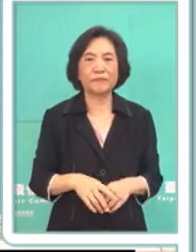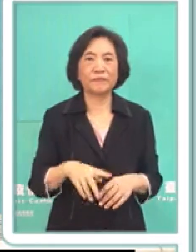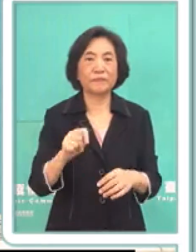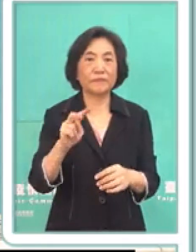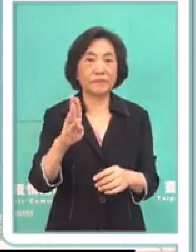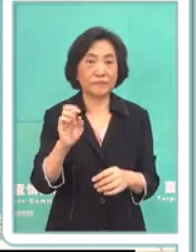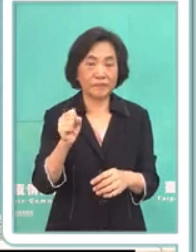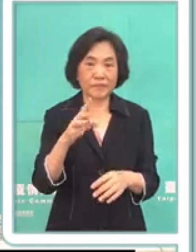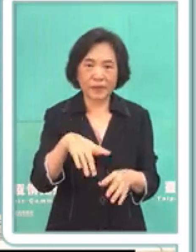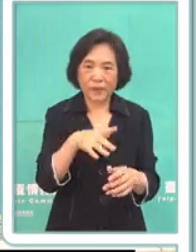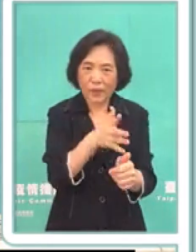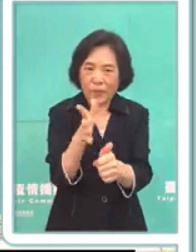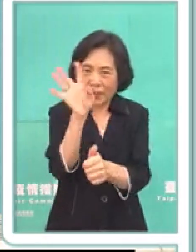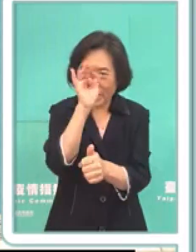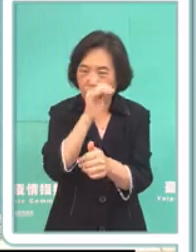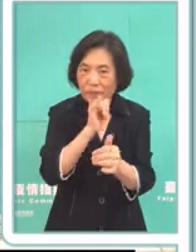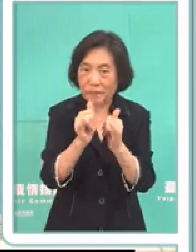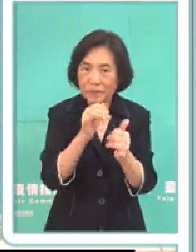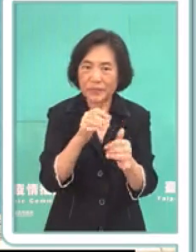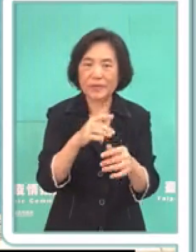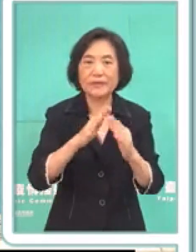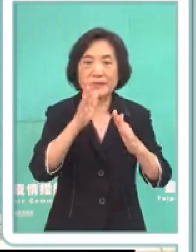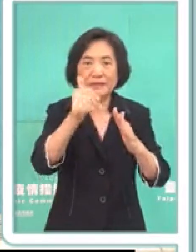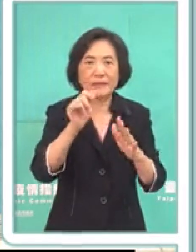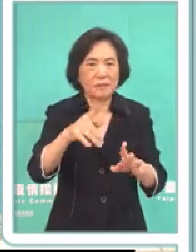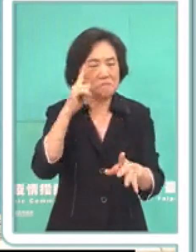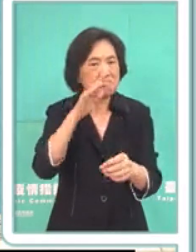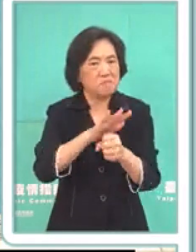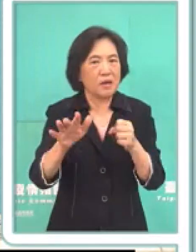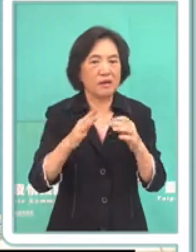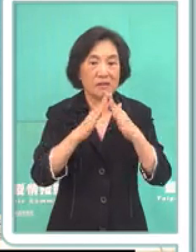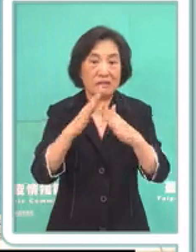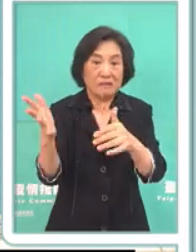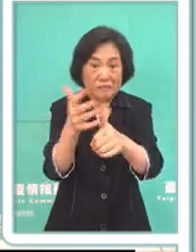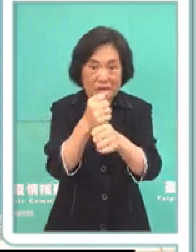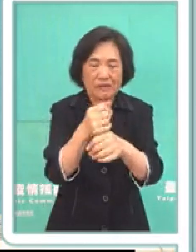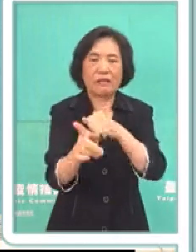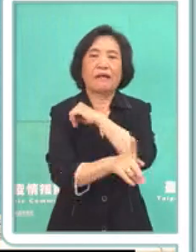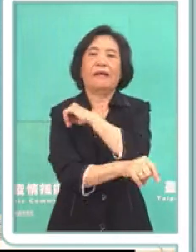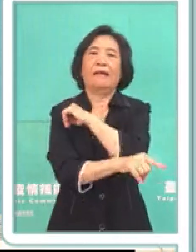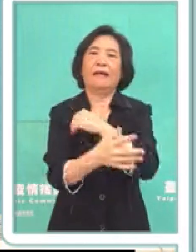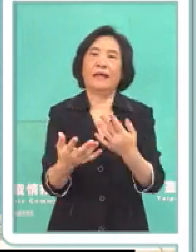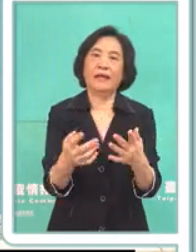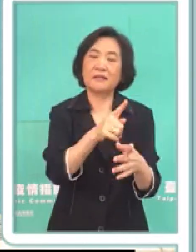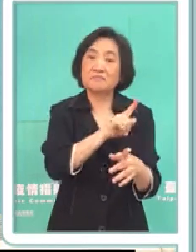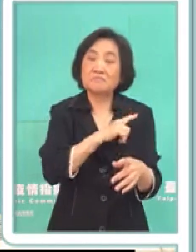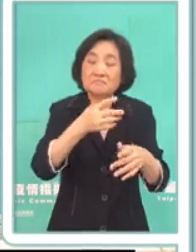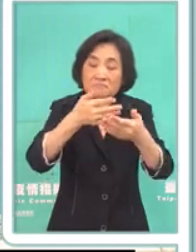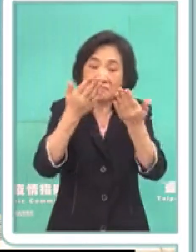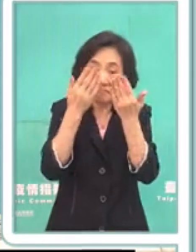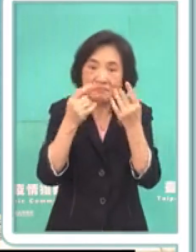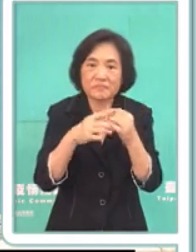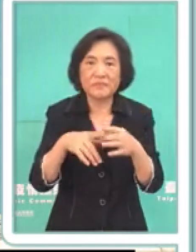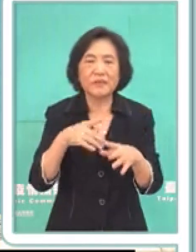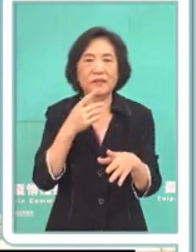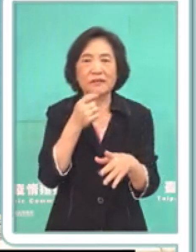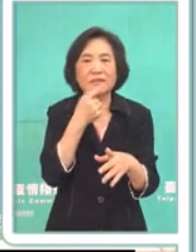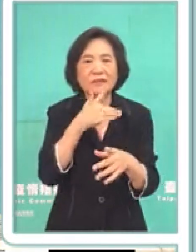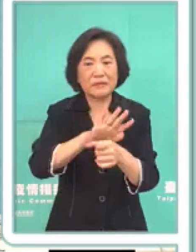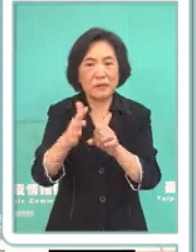CTS 的最新民调，市长的满意度这一次是六都的最后，那自己怎么看？是不是这个防疫都没有加到